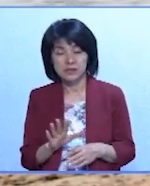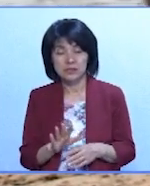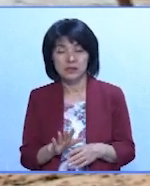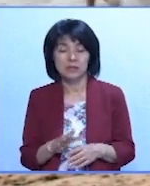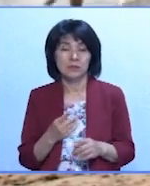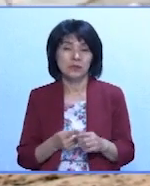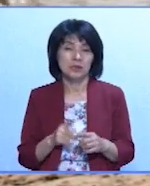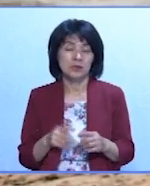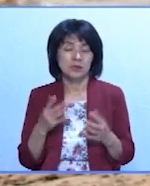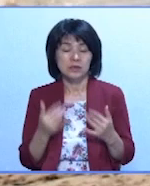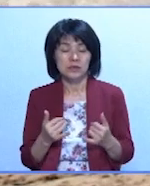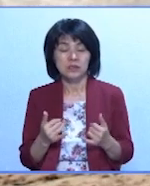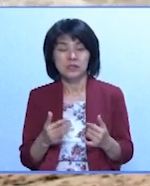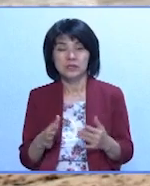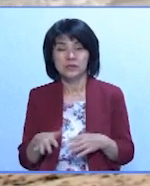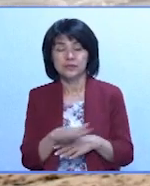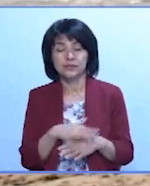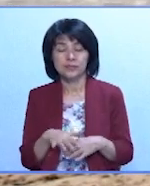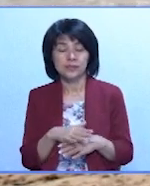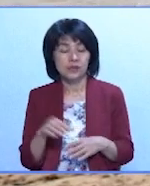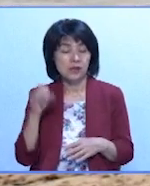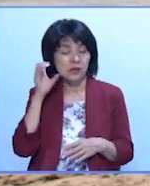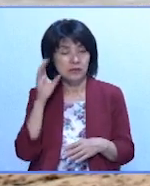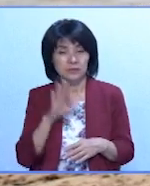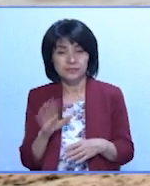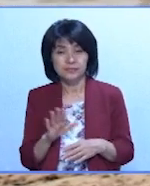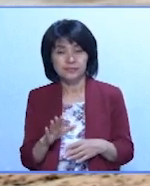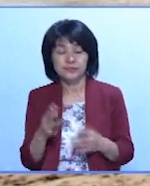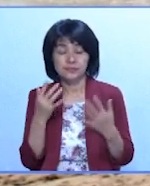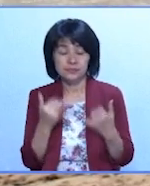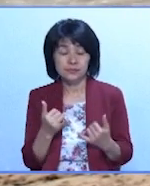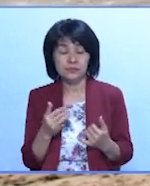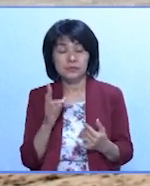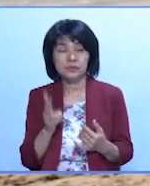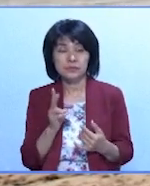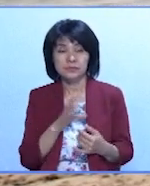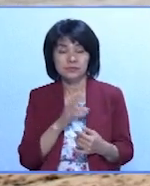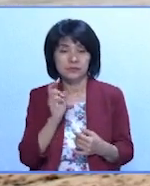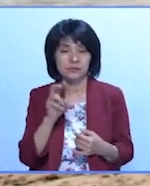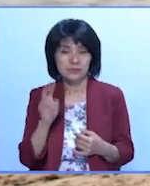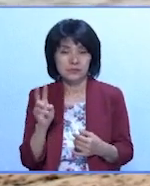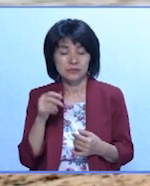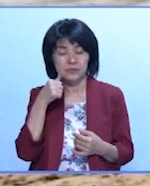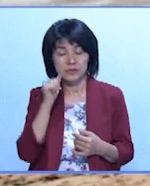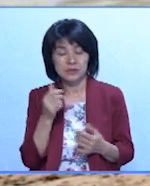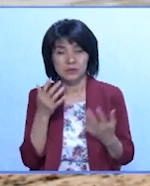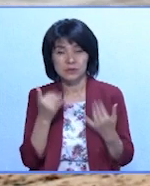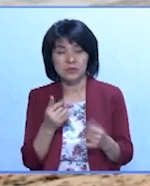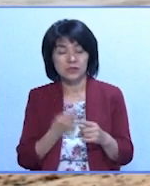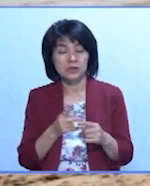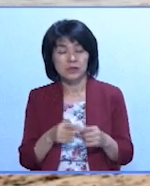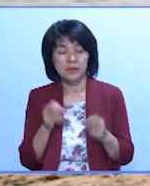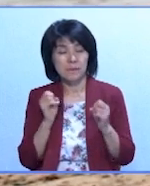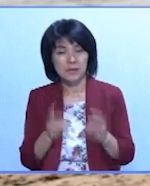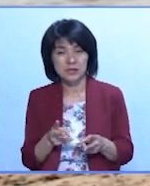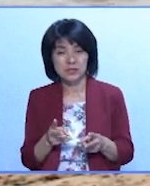еркелеген халықтың қарасы қалың әлбетте. Ал дәл қазір сол шомылуға келген қала тұрғындары қарапайым қауіпсіздік ережелерін біле